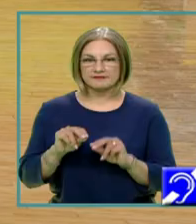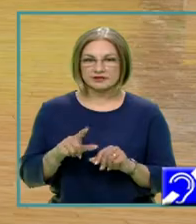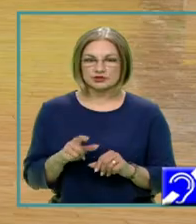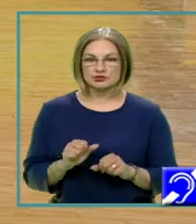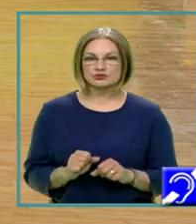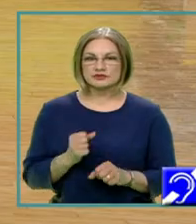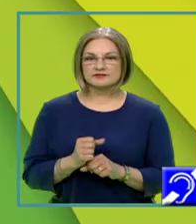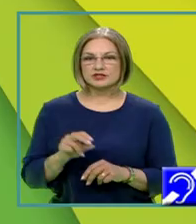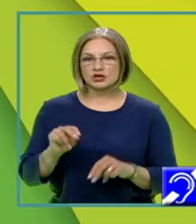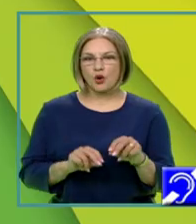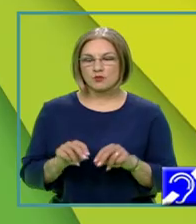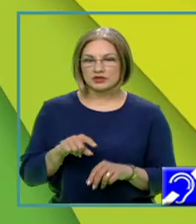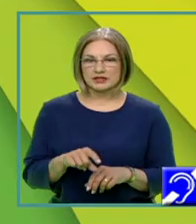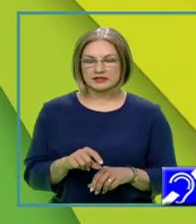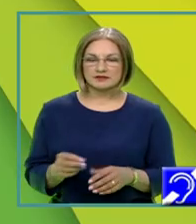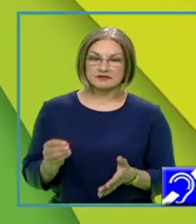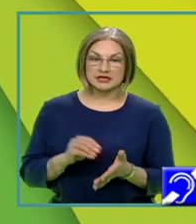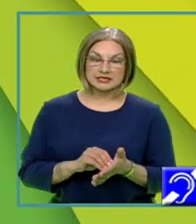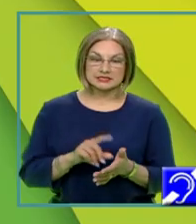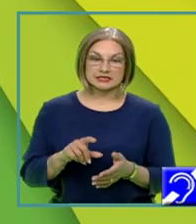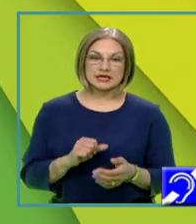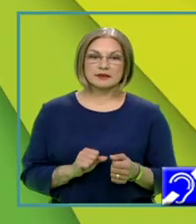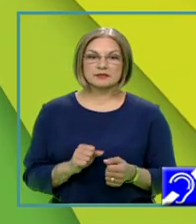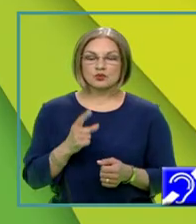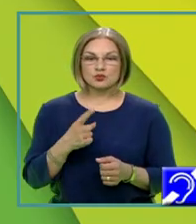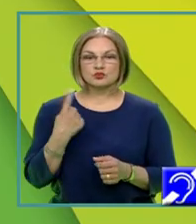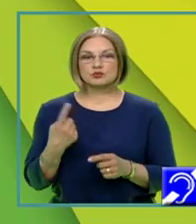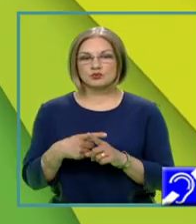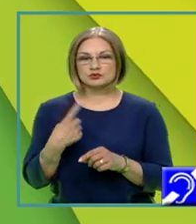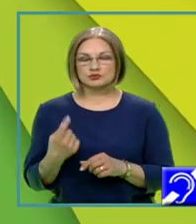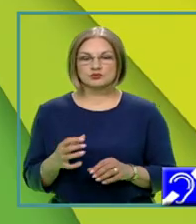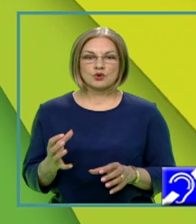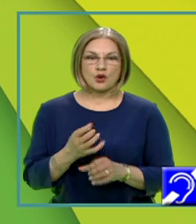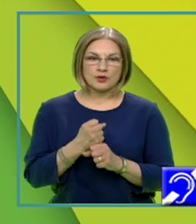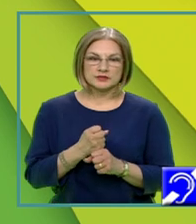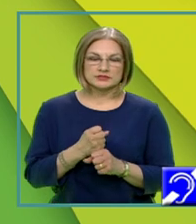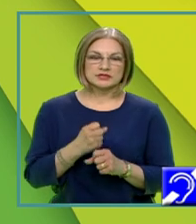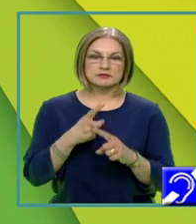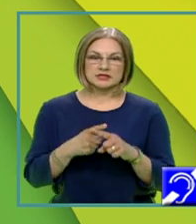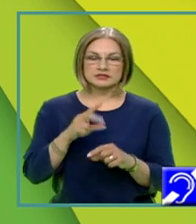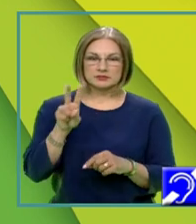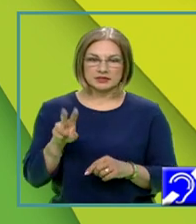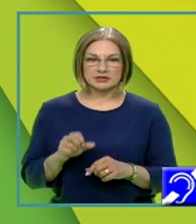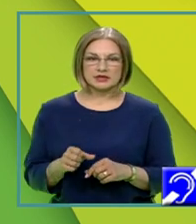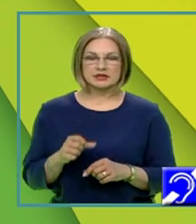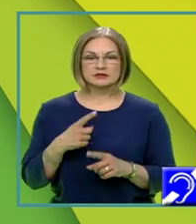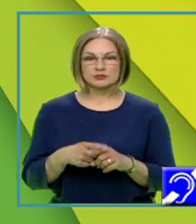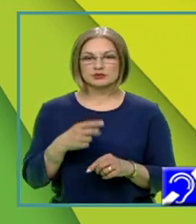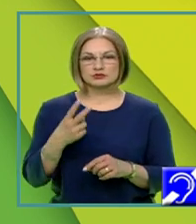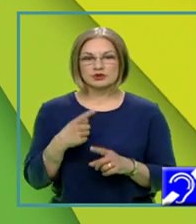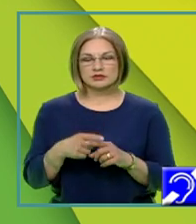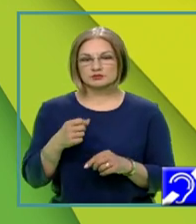comutativitatea adunării și vom scrie în loc de 2 plus 1 plus 1 obținem x pătrat plus 2x plus 1